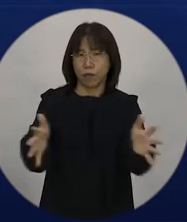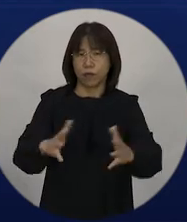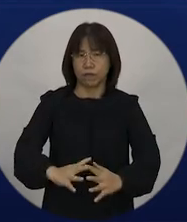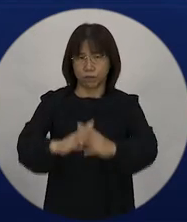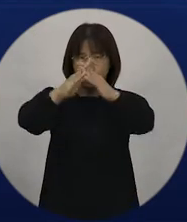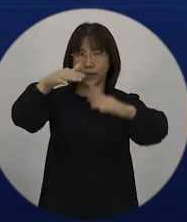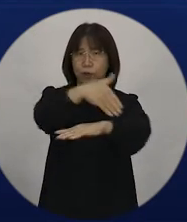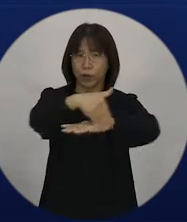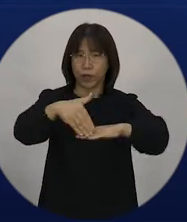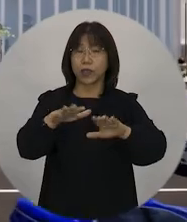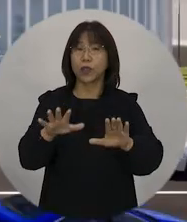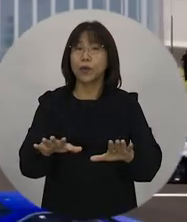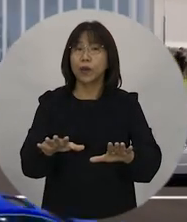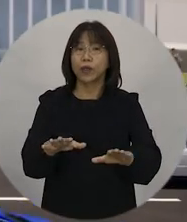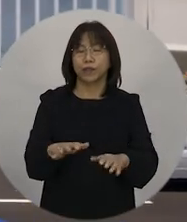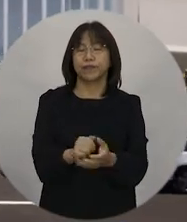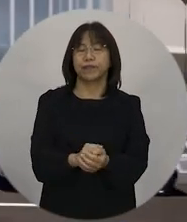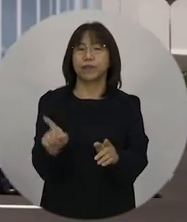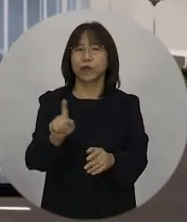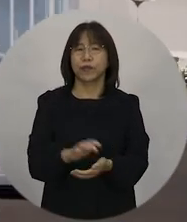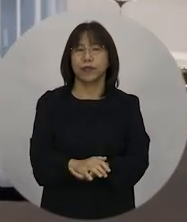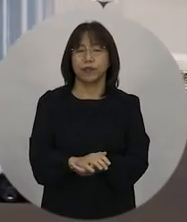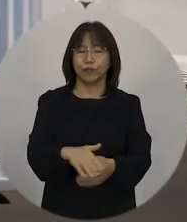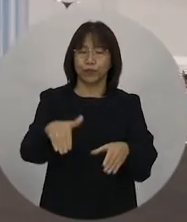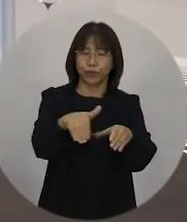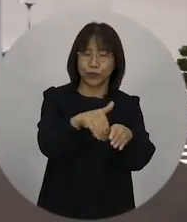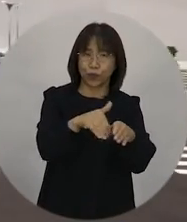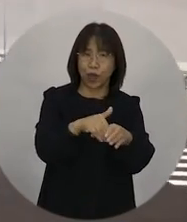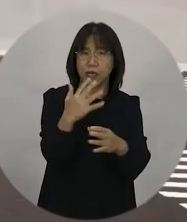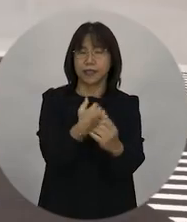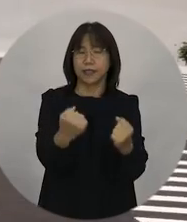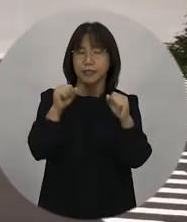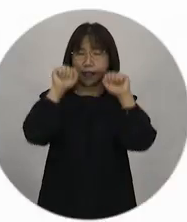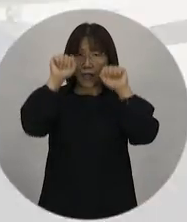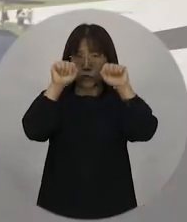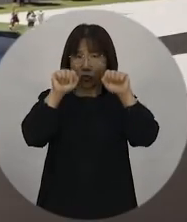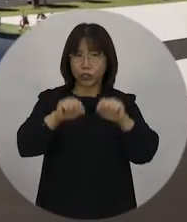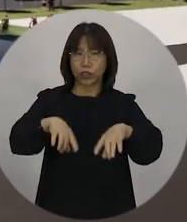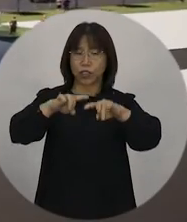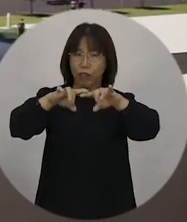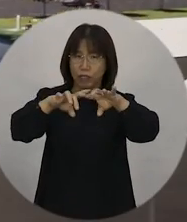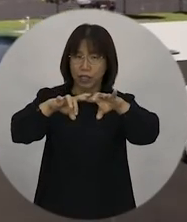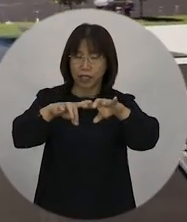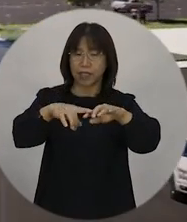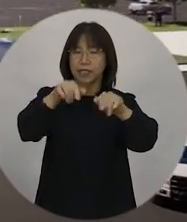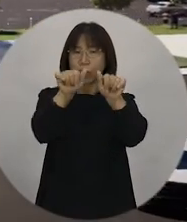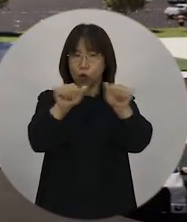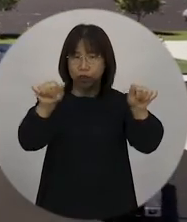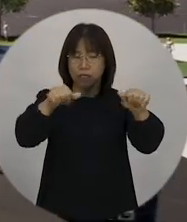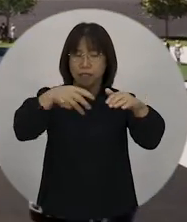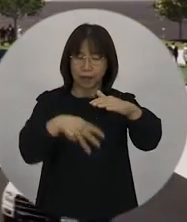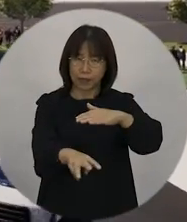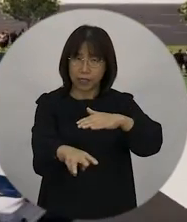건립할 계획입니다 이번에 국가 신청한 복합 시설은 문화체육 전기 복합 에너지 충전 센터로